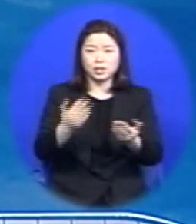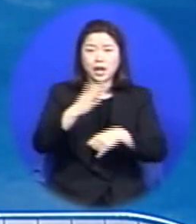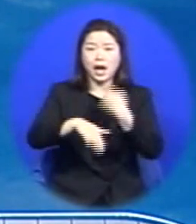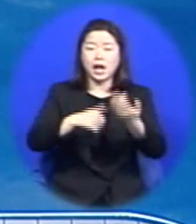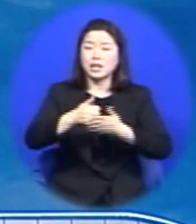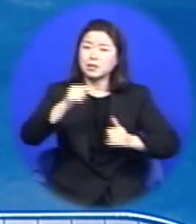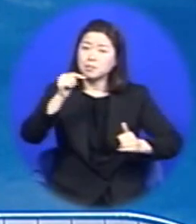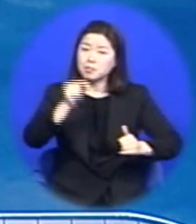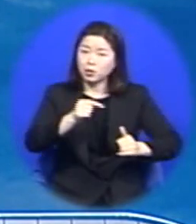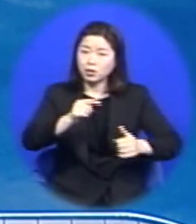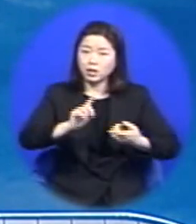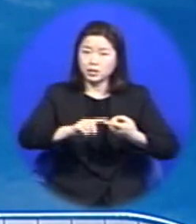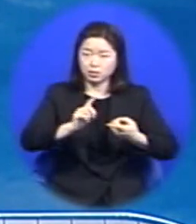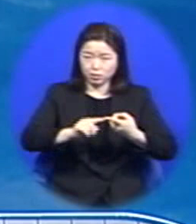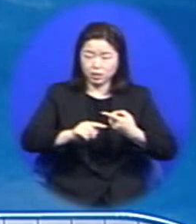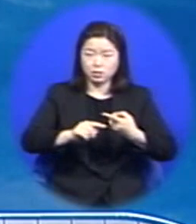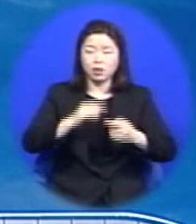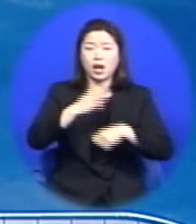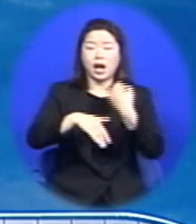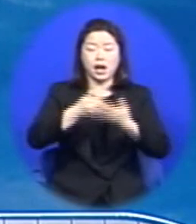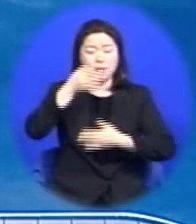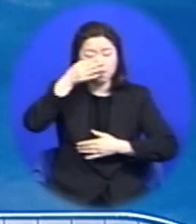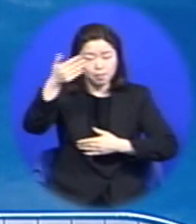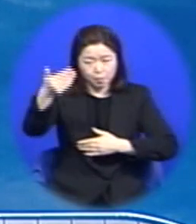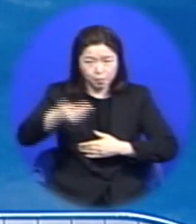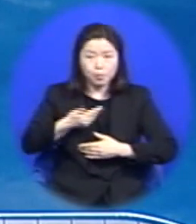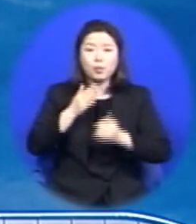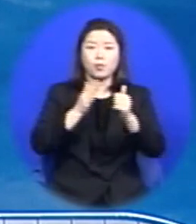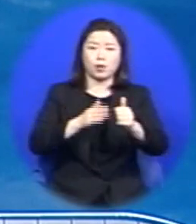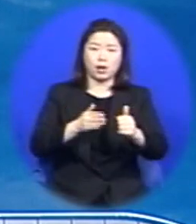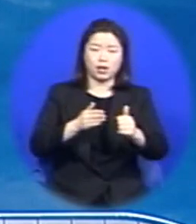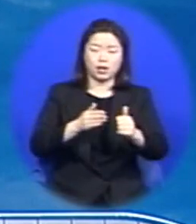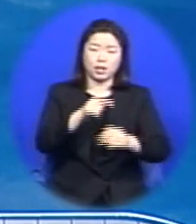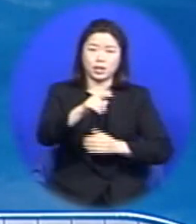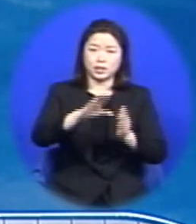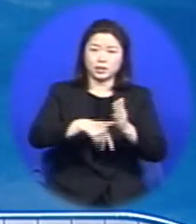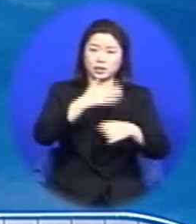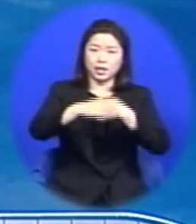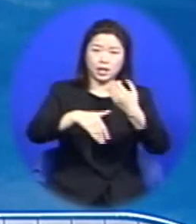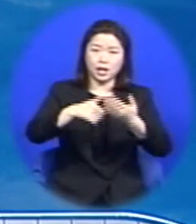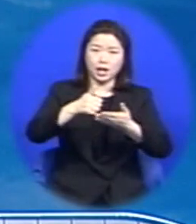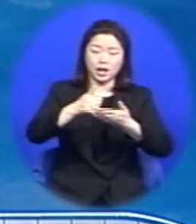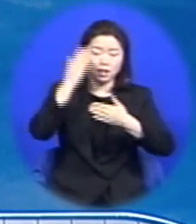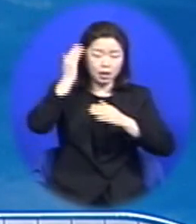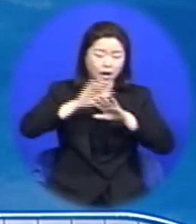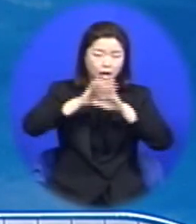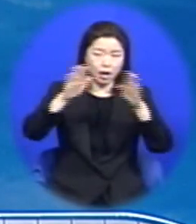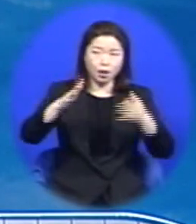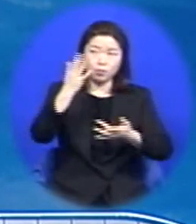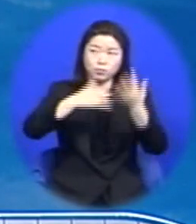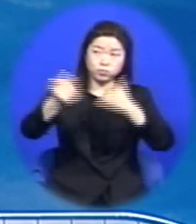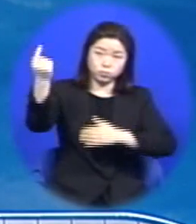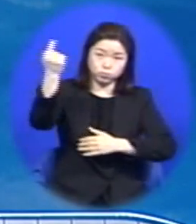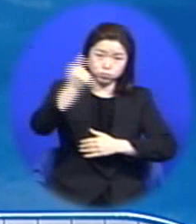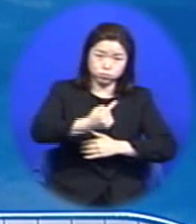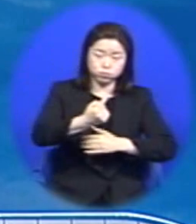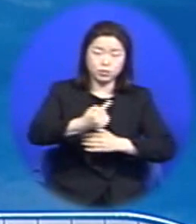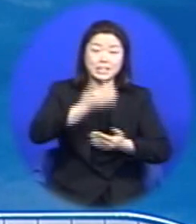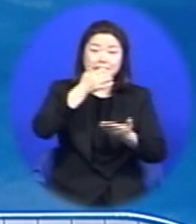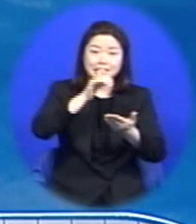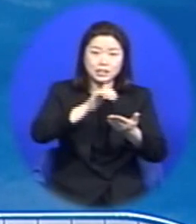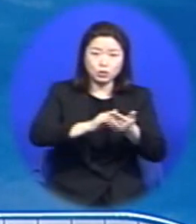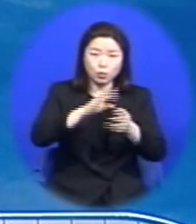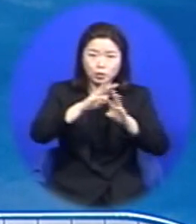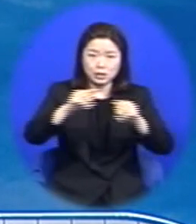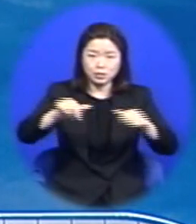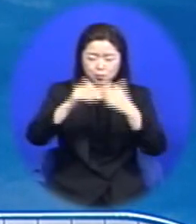명령하신 일이라는 걸 하나님 보여주시옵소서. 그때 하늘에서 불이 내려와서 그 돌과 흙까지 다